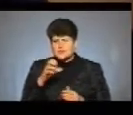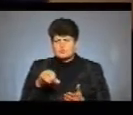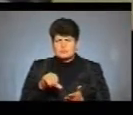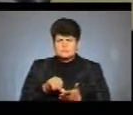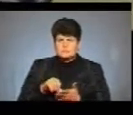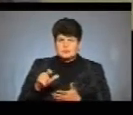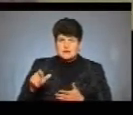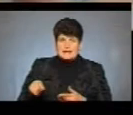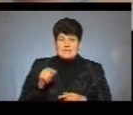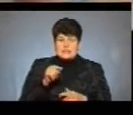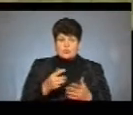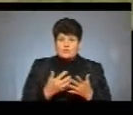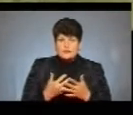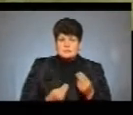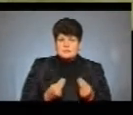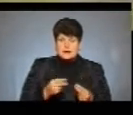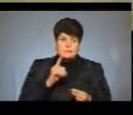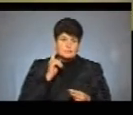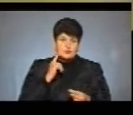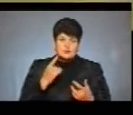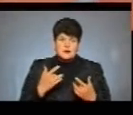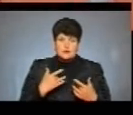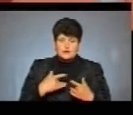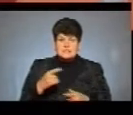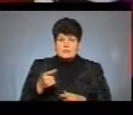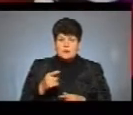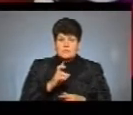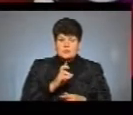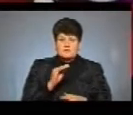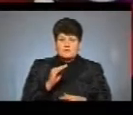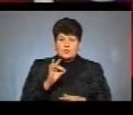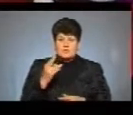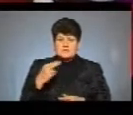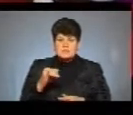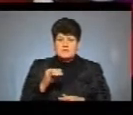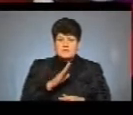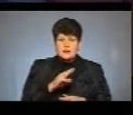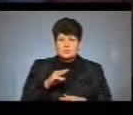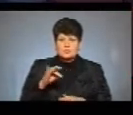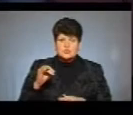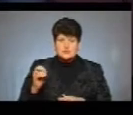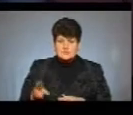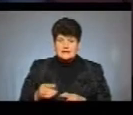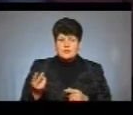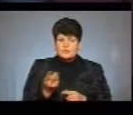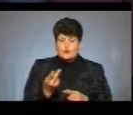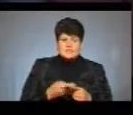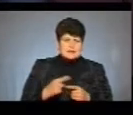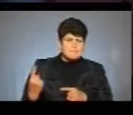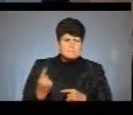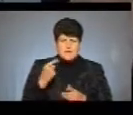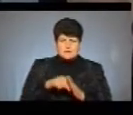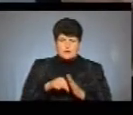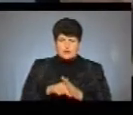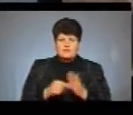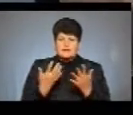претендентів. Їх у фільмі зіграли юні актори з Тернополя – Богдан Козій та Віталія Турчин. Для обох це перша роль у кіно.